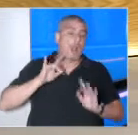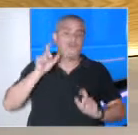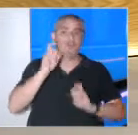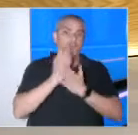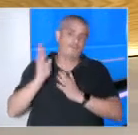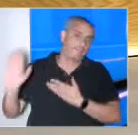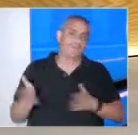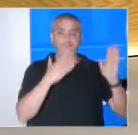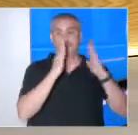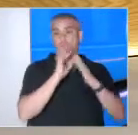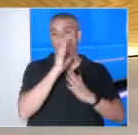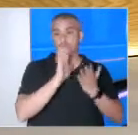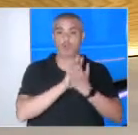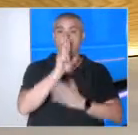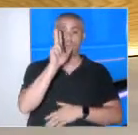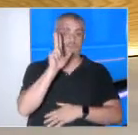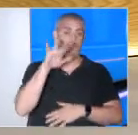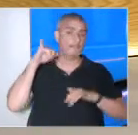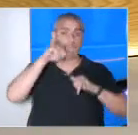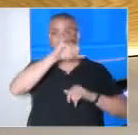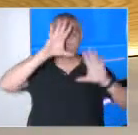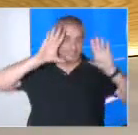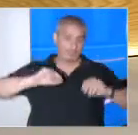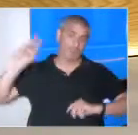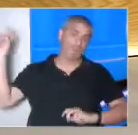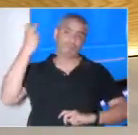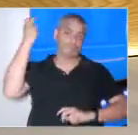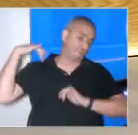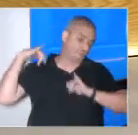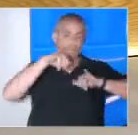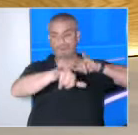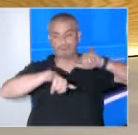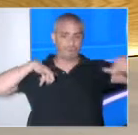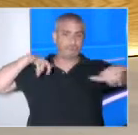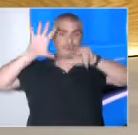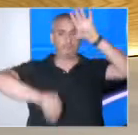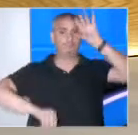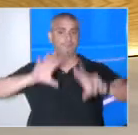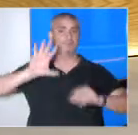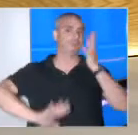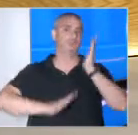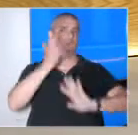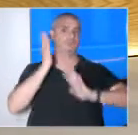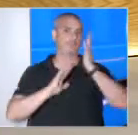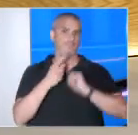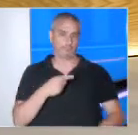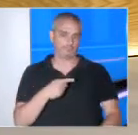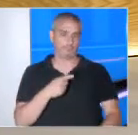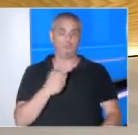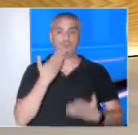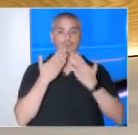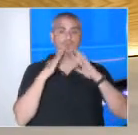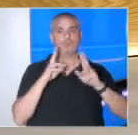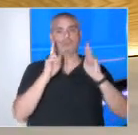תושבים פונו מבתיהם, 13 מטוסי כיבוי הוזרקו לכבות את השריפה המשתוללת הזו. ישיבת